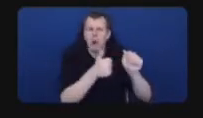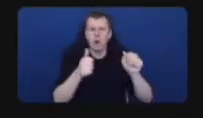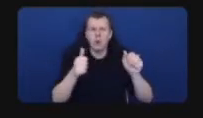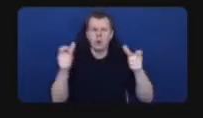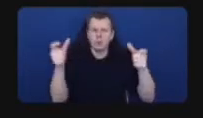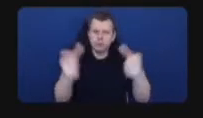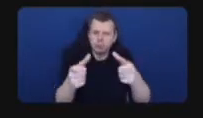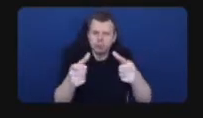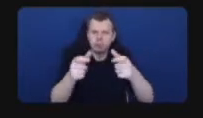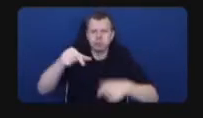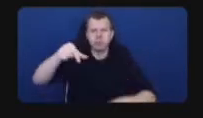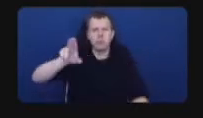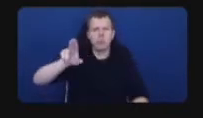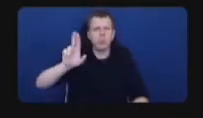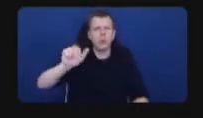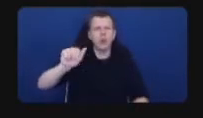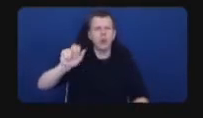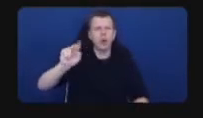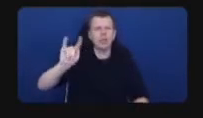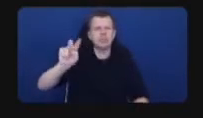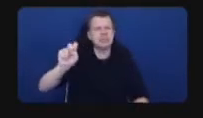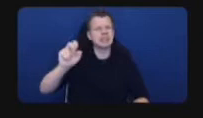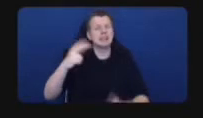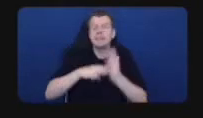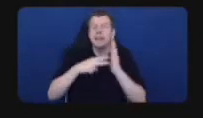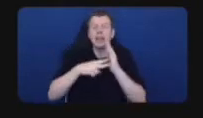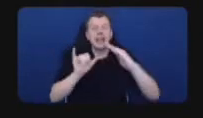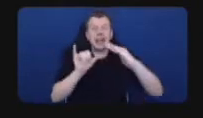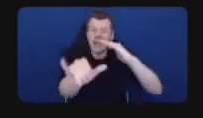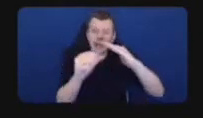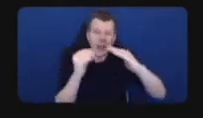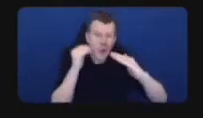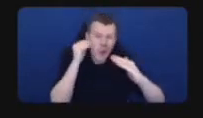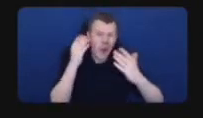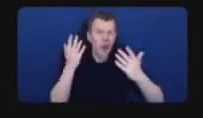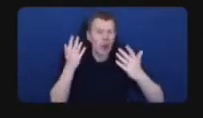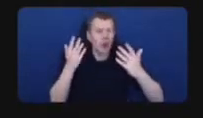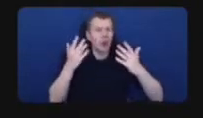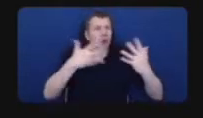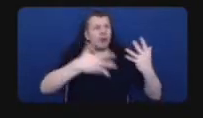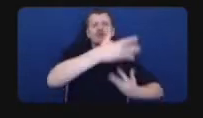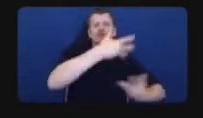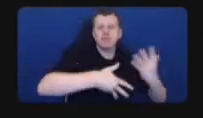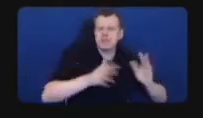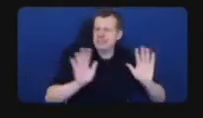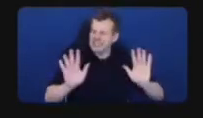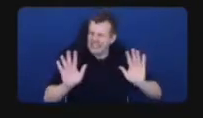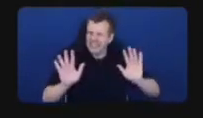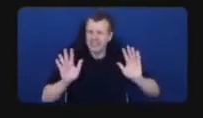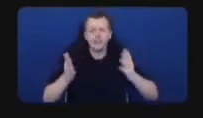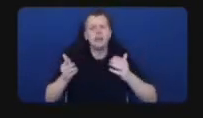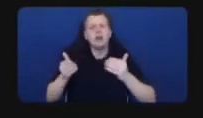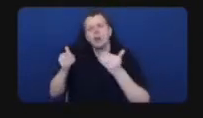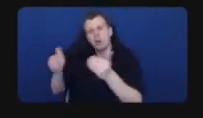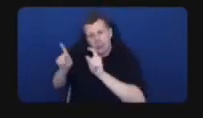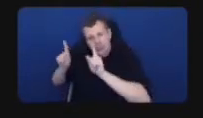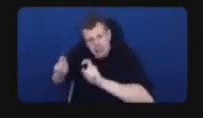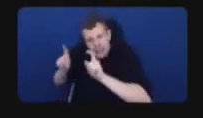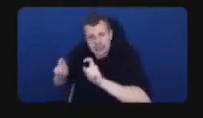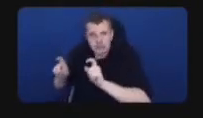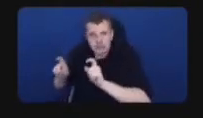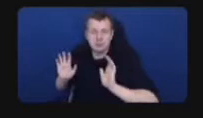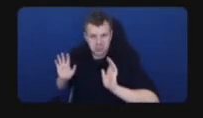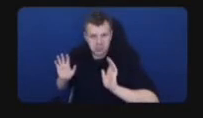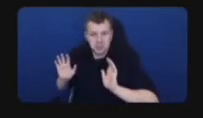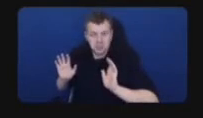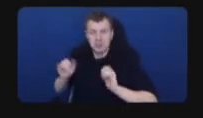有建议我们应该是要遵循的。那如果说你有生病的话，如果是你有接触到的话，你应该待在家里面，要避